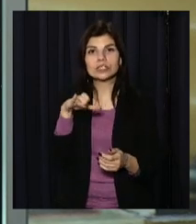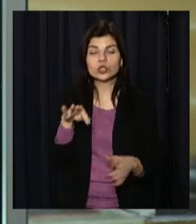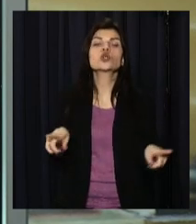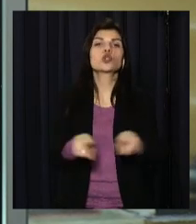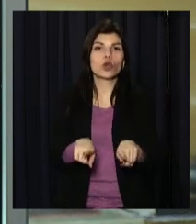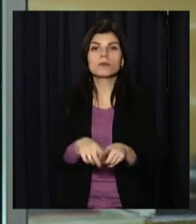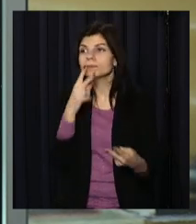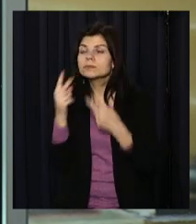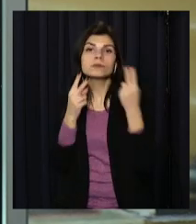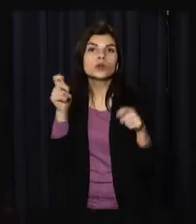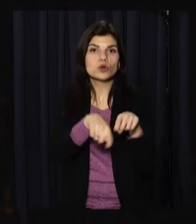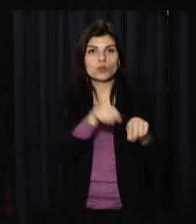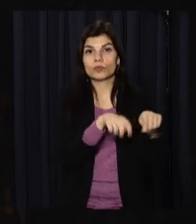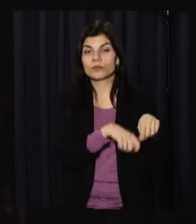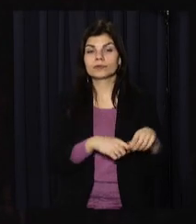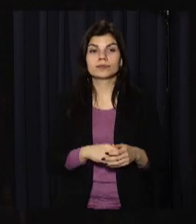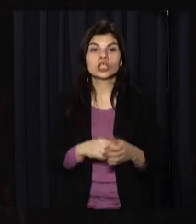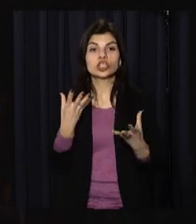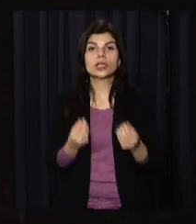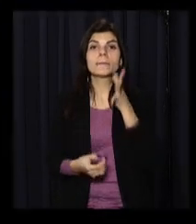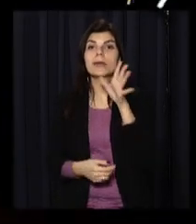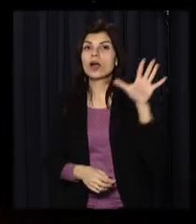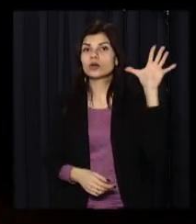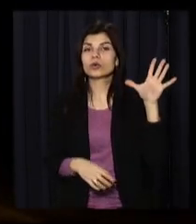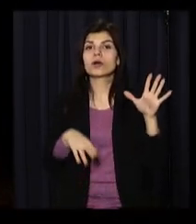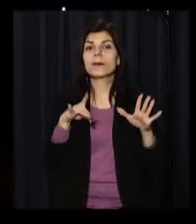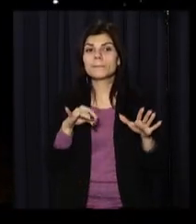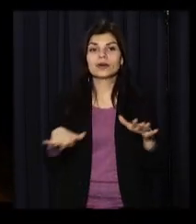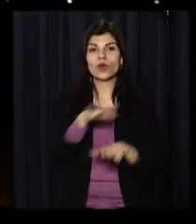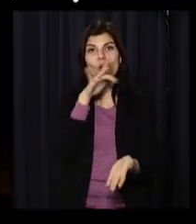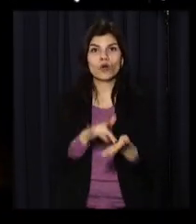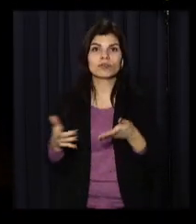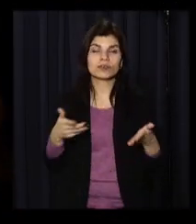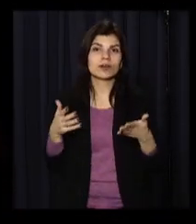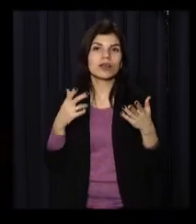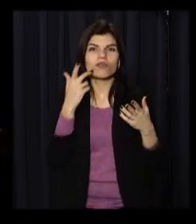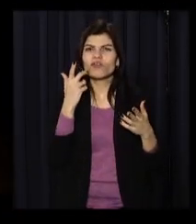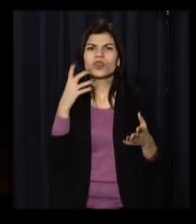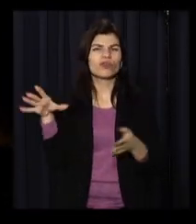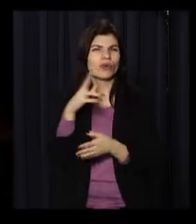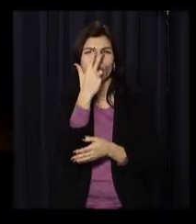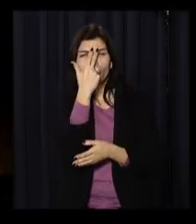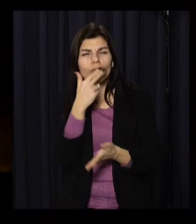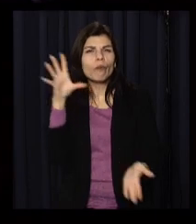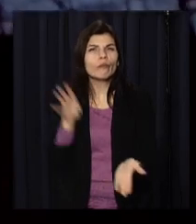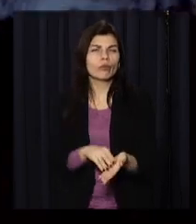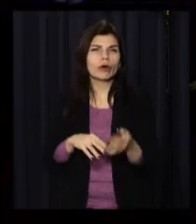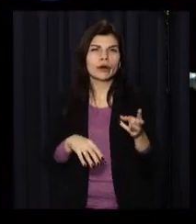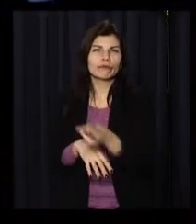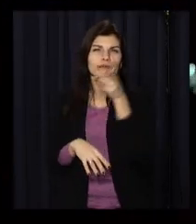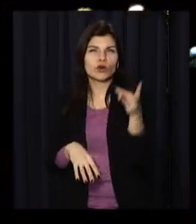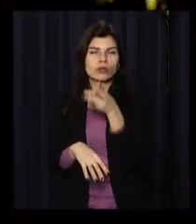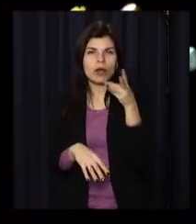наступному сюжеті. Ще 5 років тому при пересуванні містом звичною річчю для багатьох кам'янчан був ліхтарик.